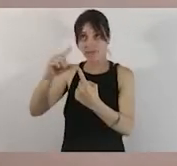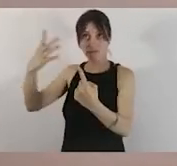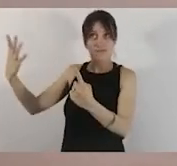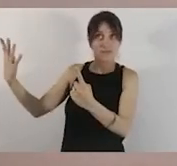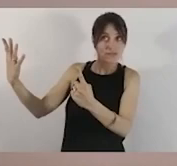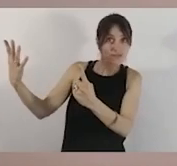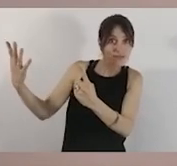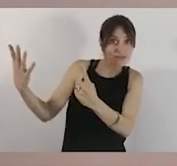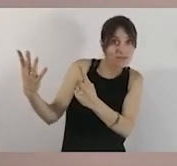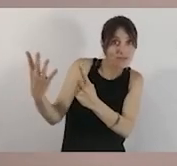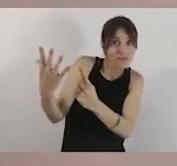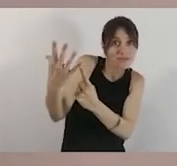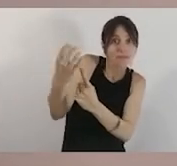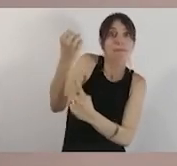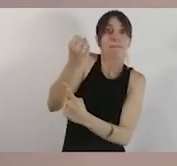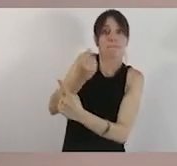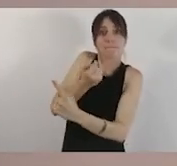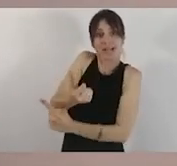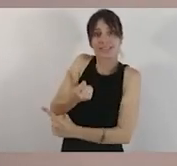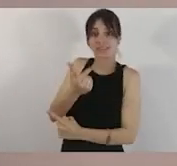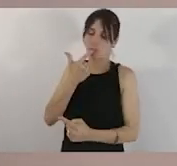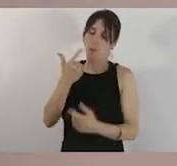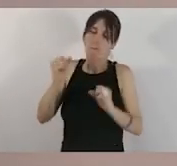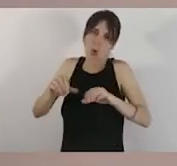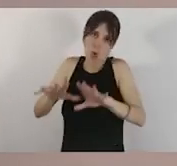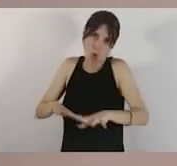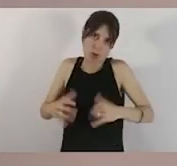lents. Par exemple, ça fait 6 mois qu'on attend que